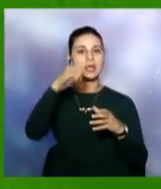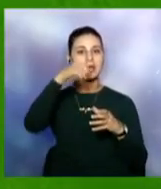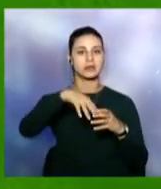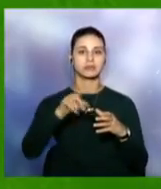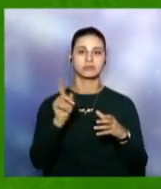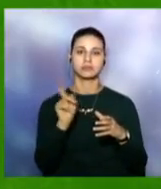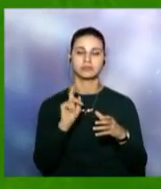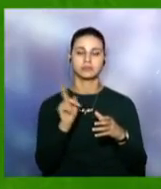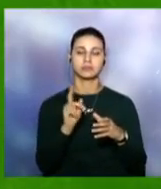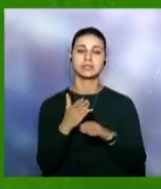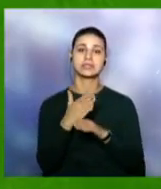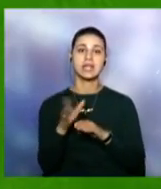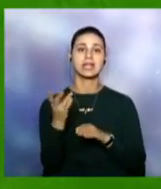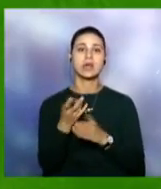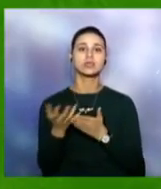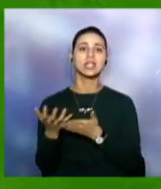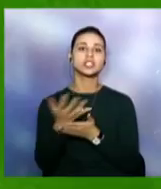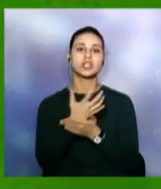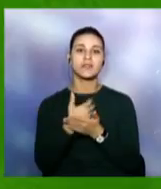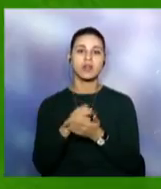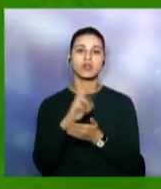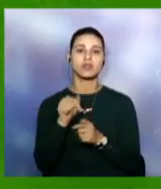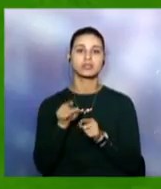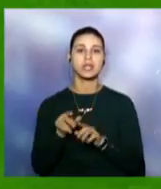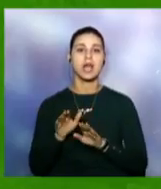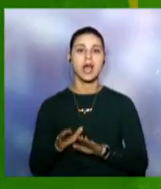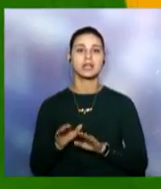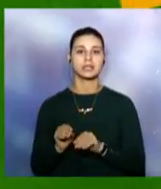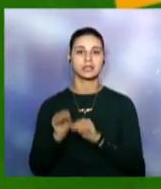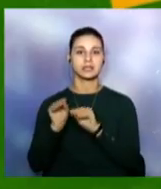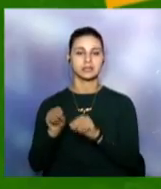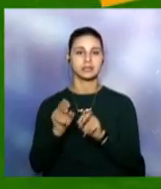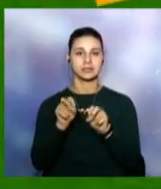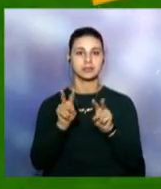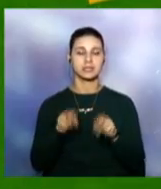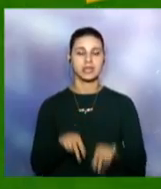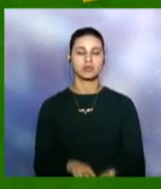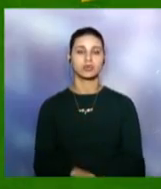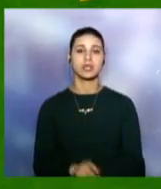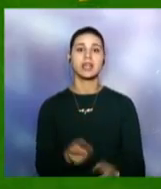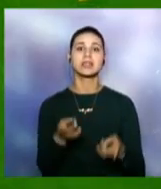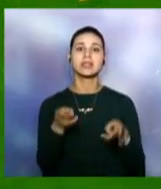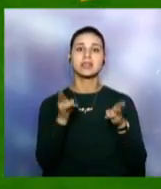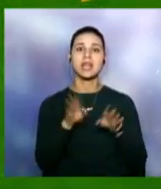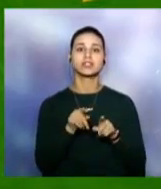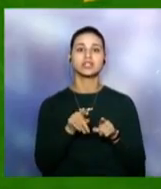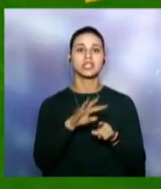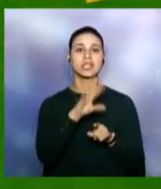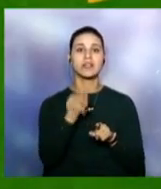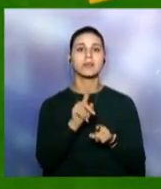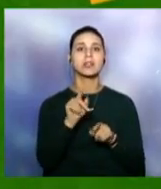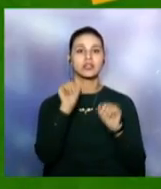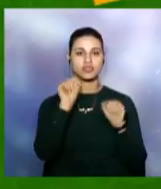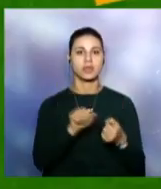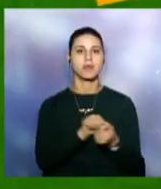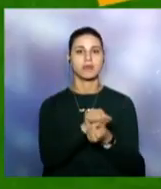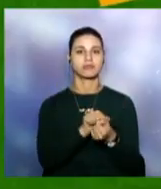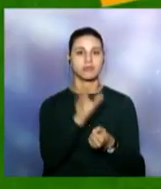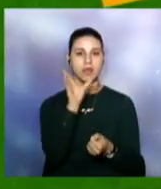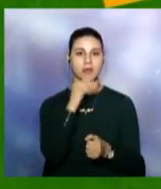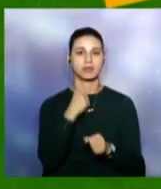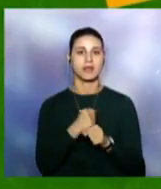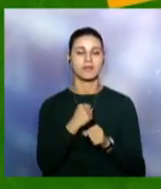მოხვდეს. ცალკე უნდა შეგროვდეს და შესაბამის ადგილზე განთავსდეს. ნარჩენი არის ყველაფერი ის, რაც შეიძლება